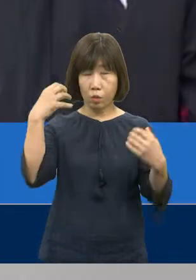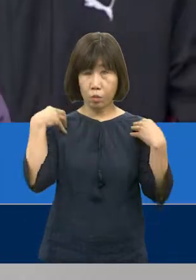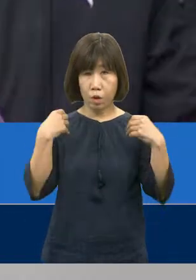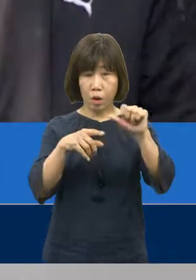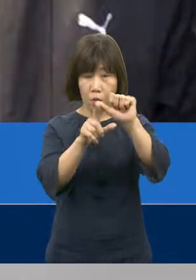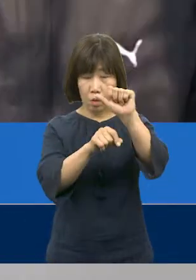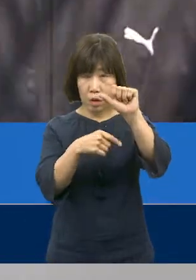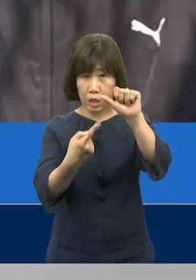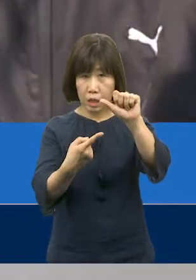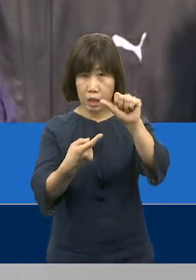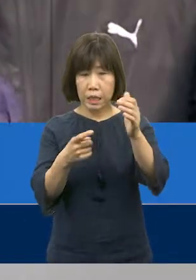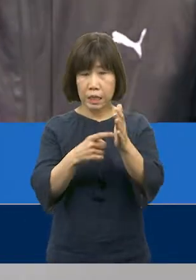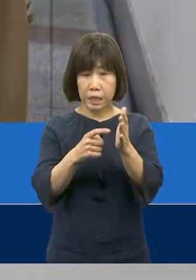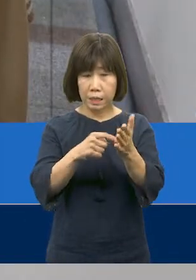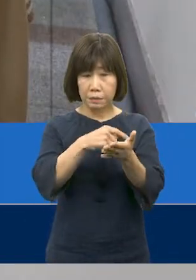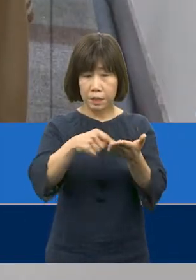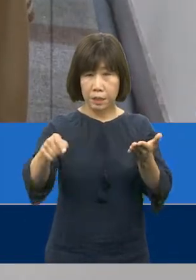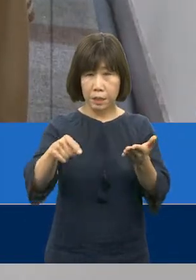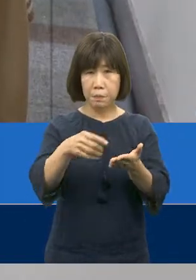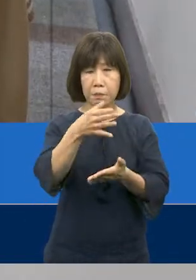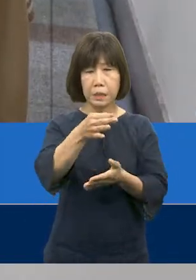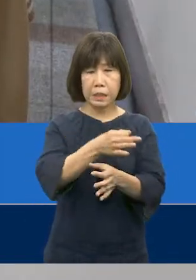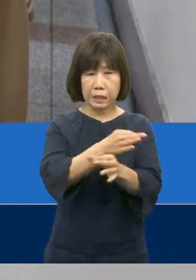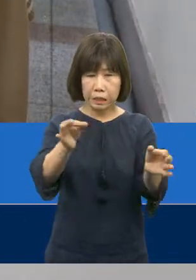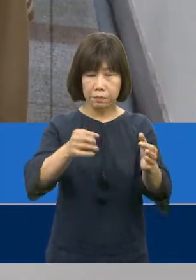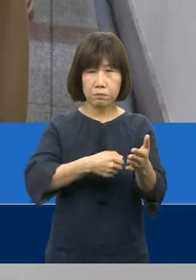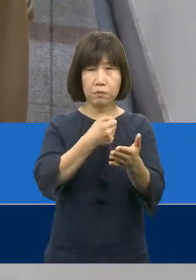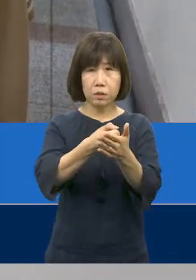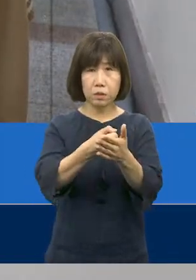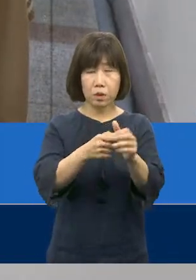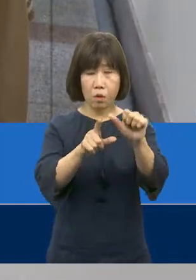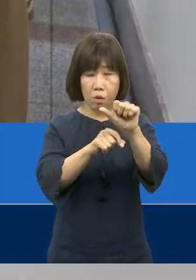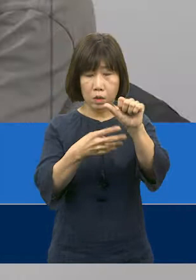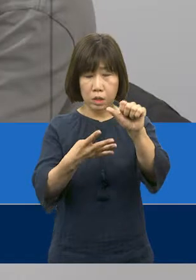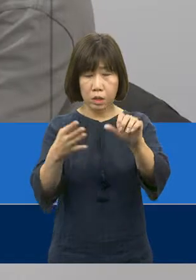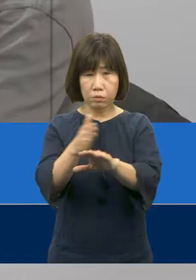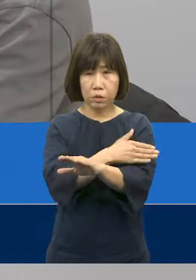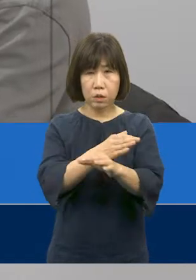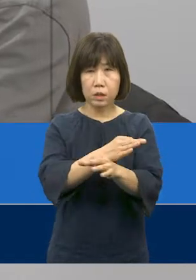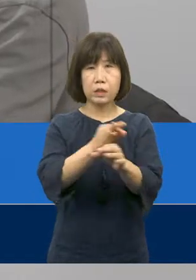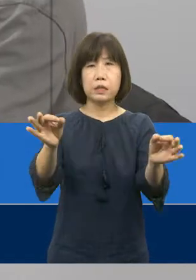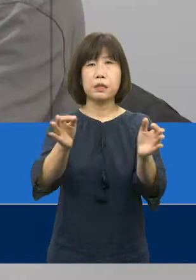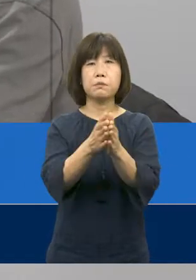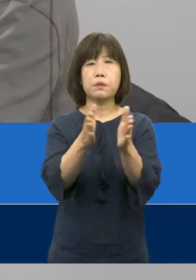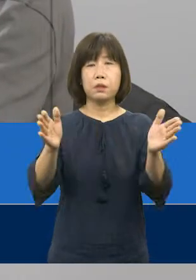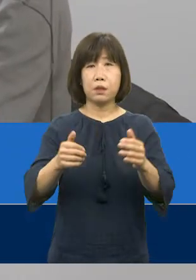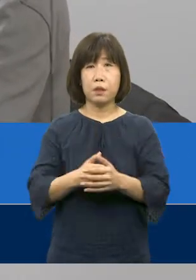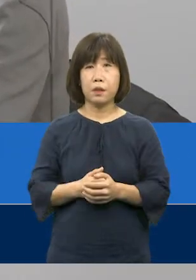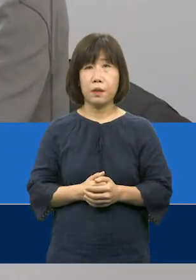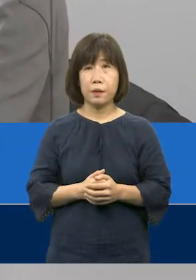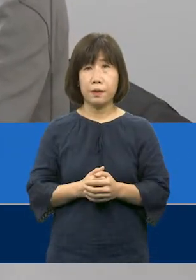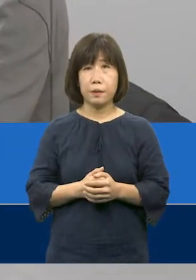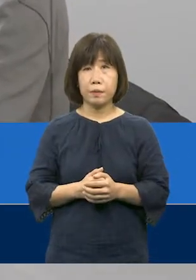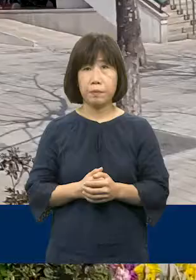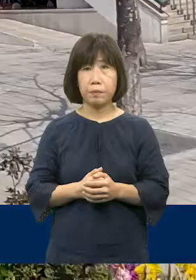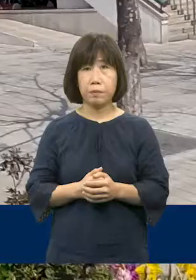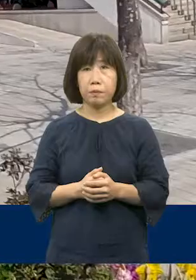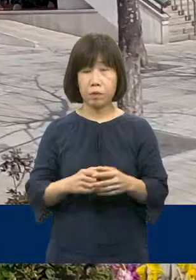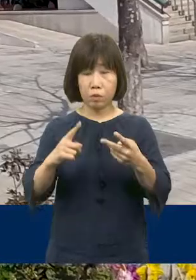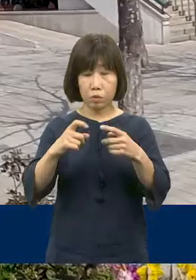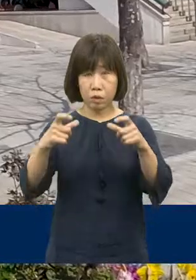지난 일을 정부가 긴급 재난 지원금 지급을 의결 함에 따라 4일부터 긴급 재난 지원금 지급이 시작됐습니다